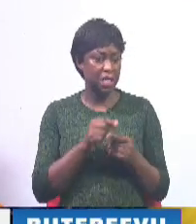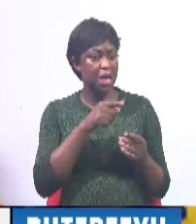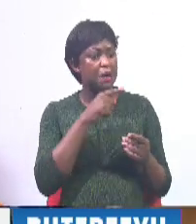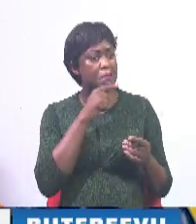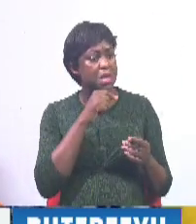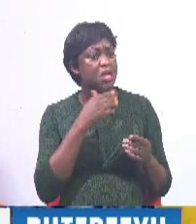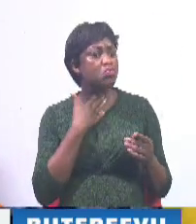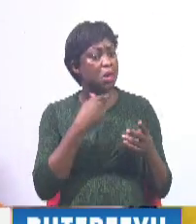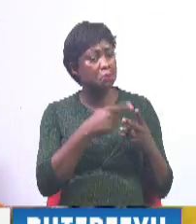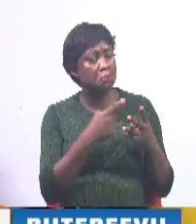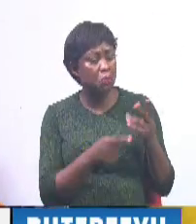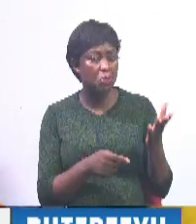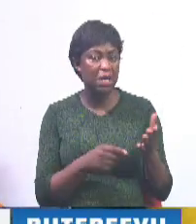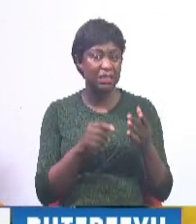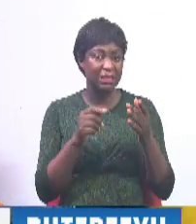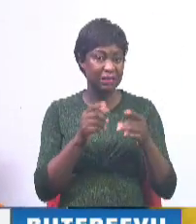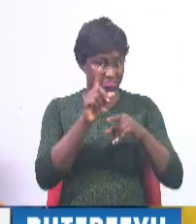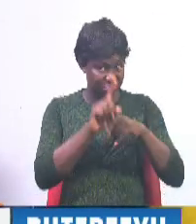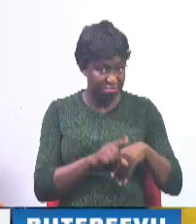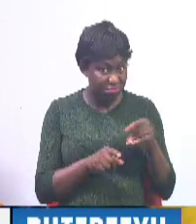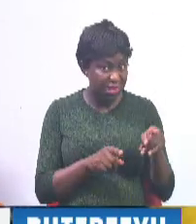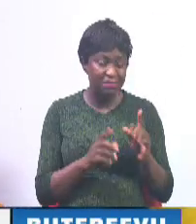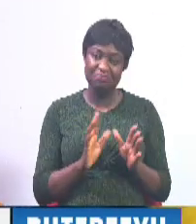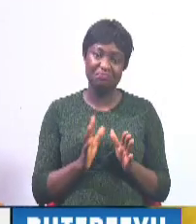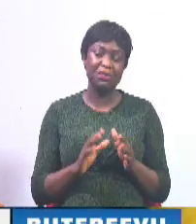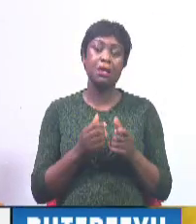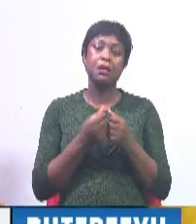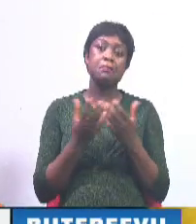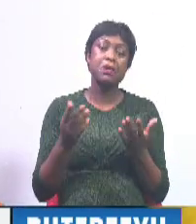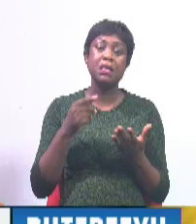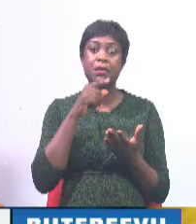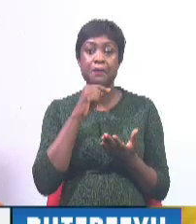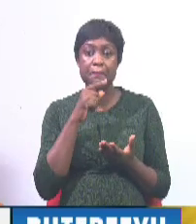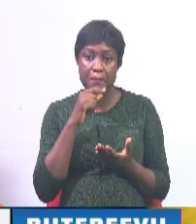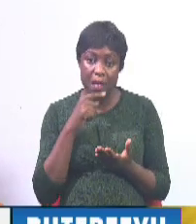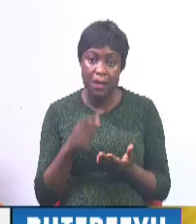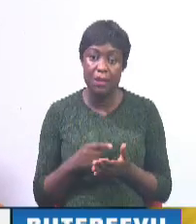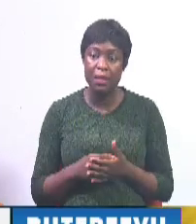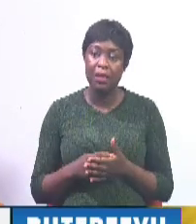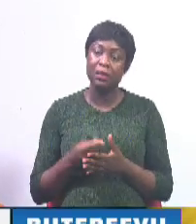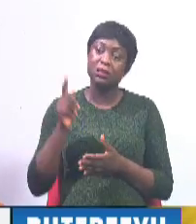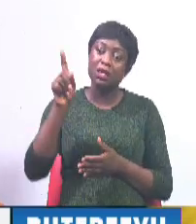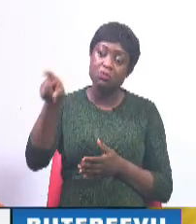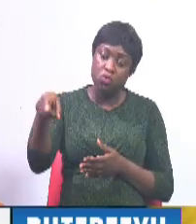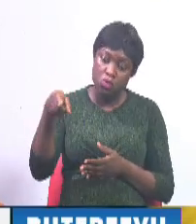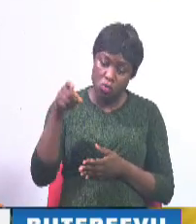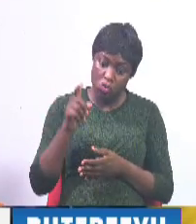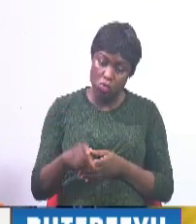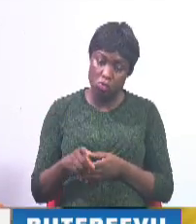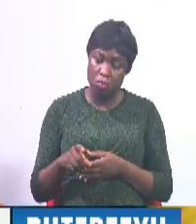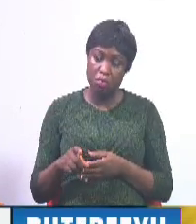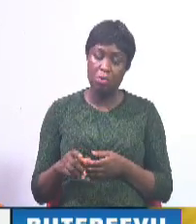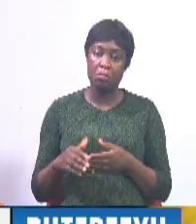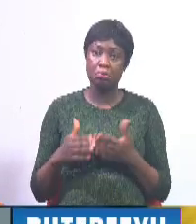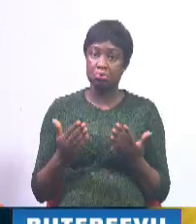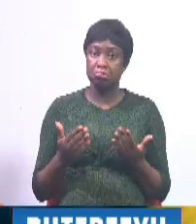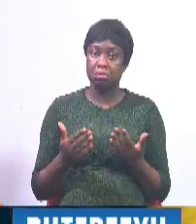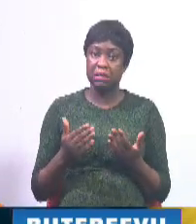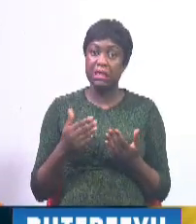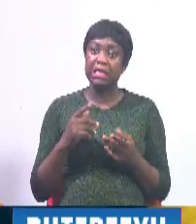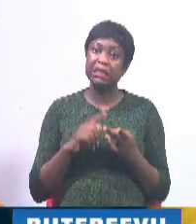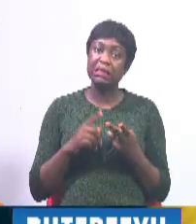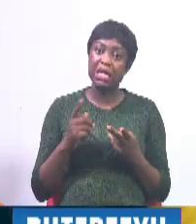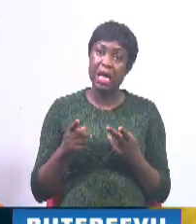byogenda omukolera. Kubanga bangi bw'amala okutuusaayo n'akugamba nti nze maama ayagala okole kino.